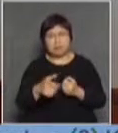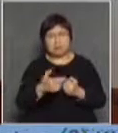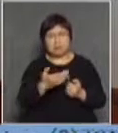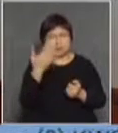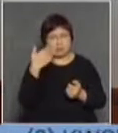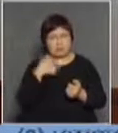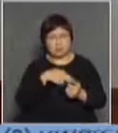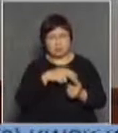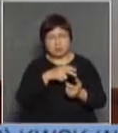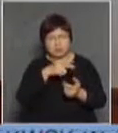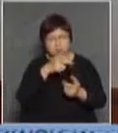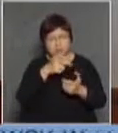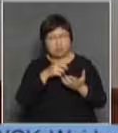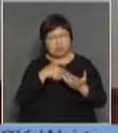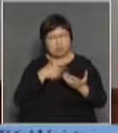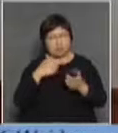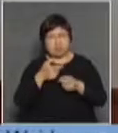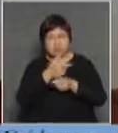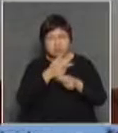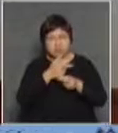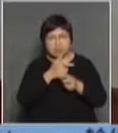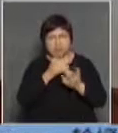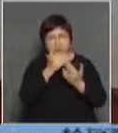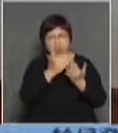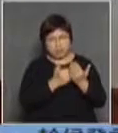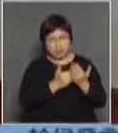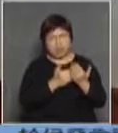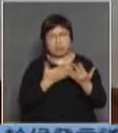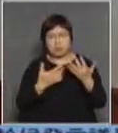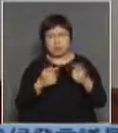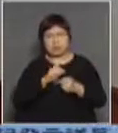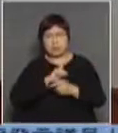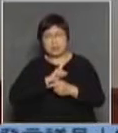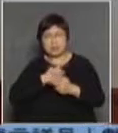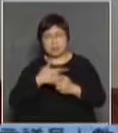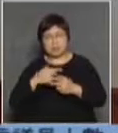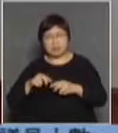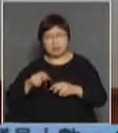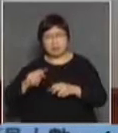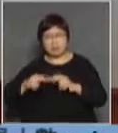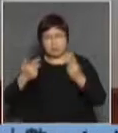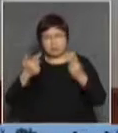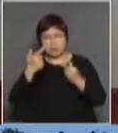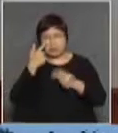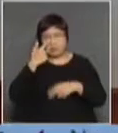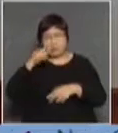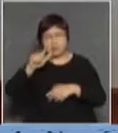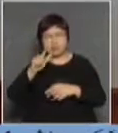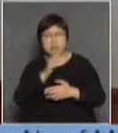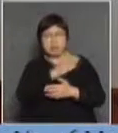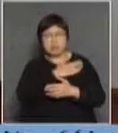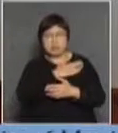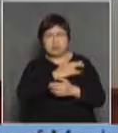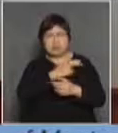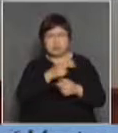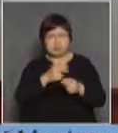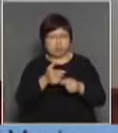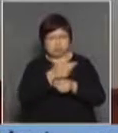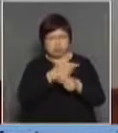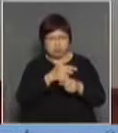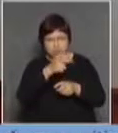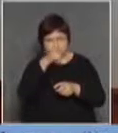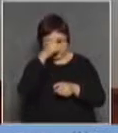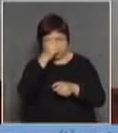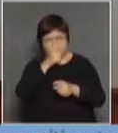任理財的套路，亦可以大破大立建立新任財政司長的理財風